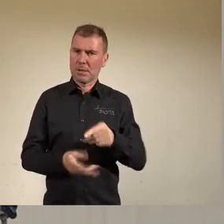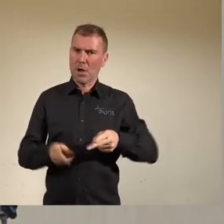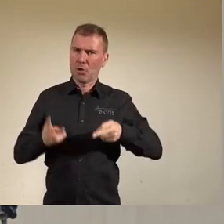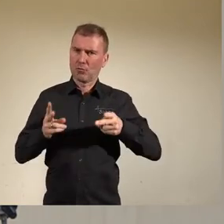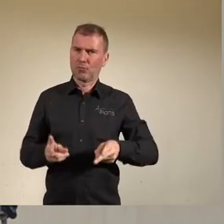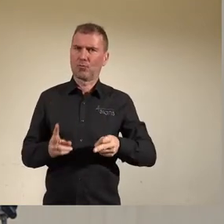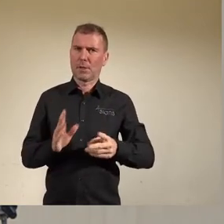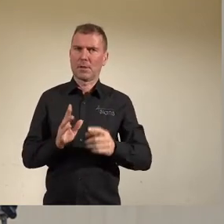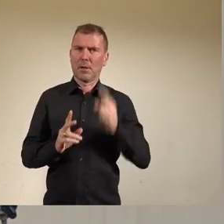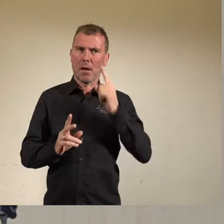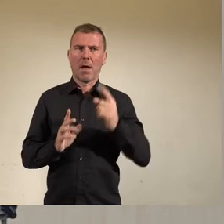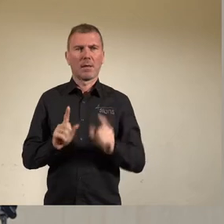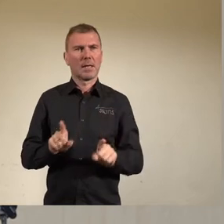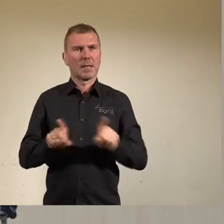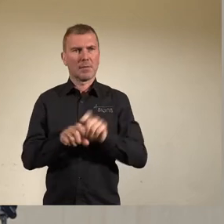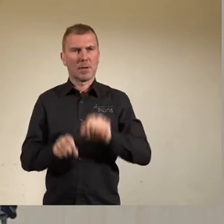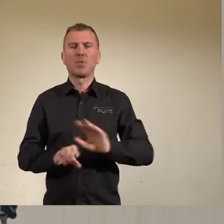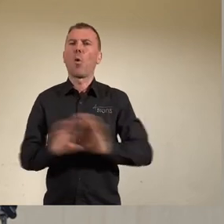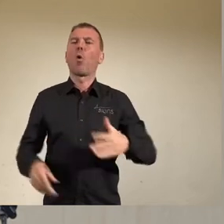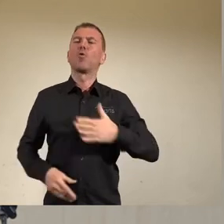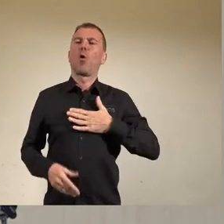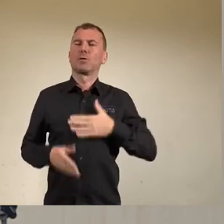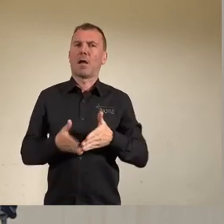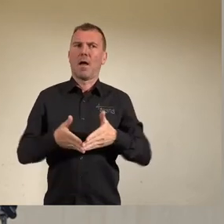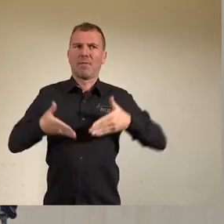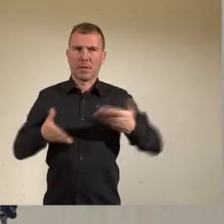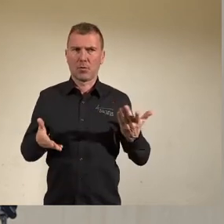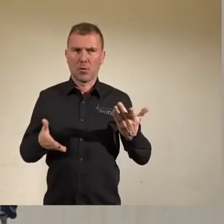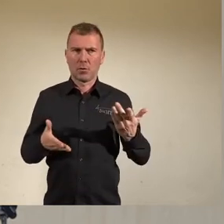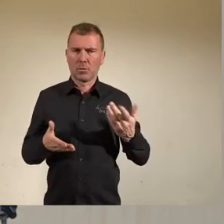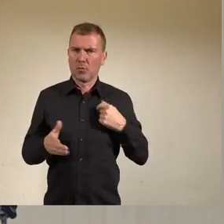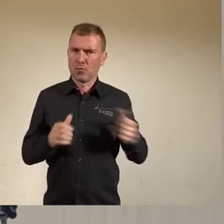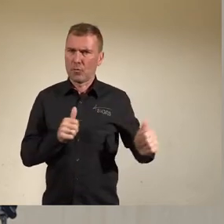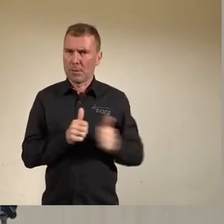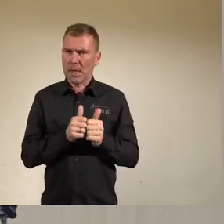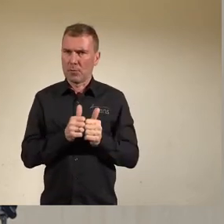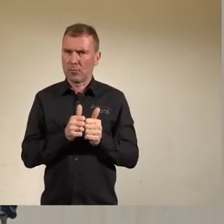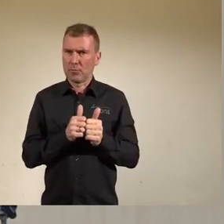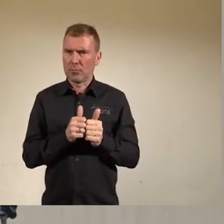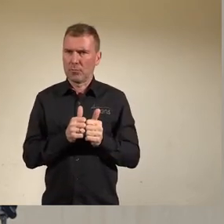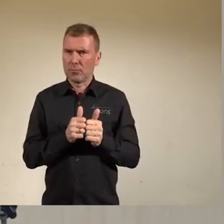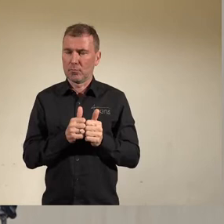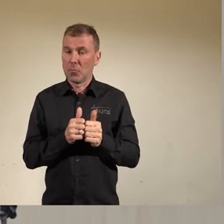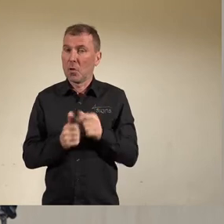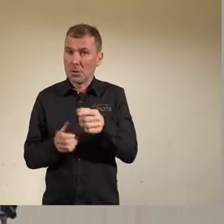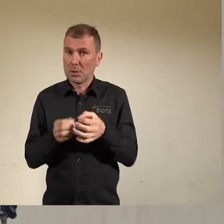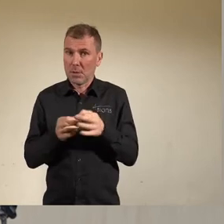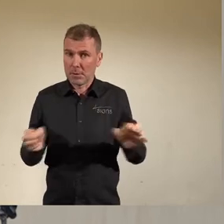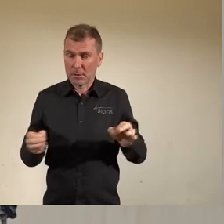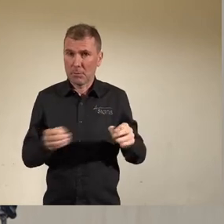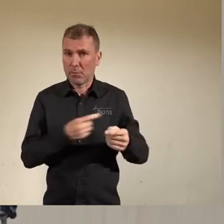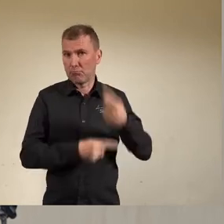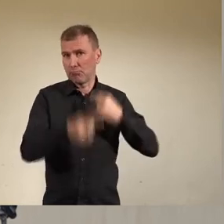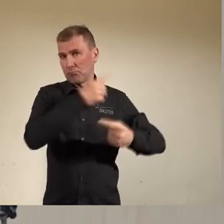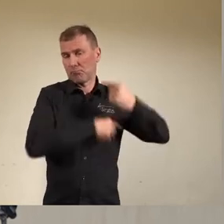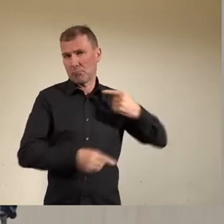die dieser Stadtrat treffen, ohne unsere Fraktion zu beteiligen, durchzuführen. Dieses Prinzip haben Sie in der